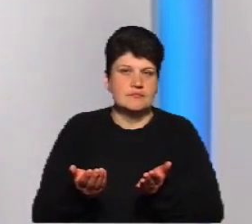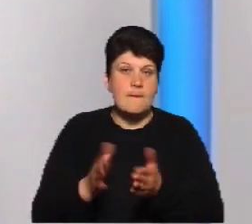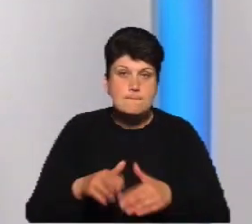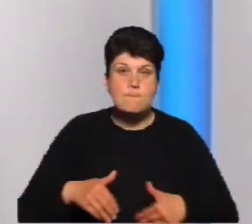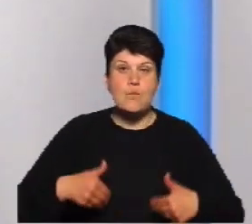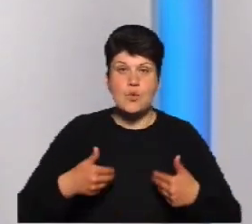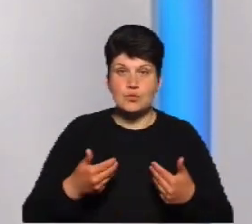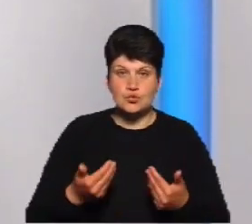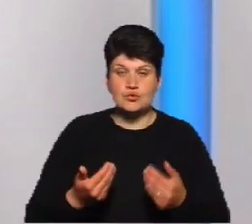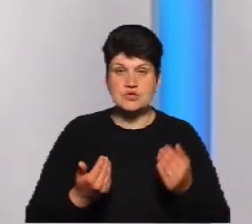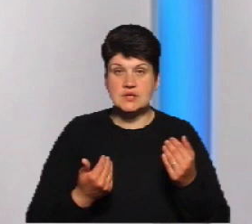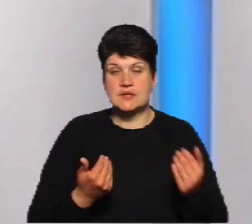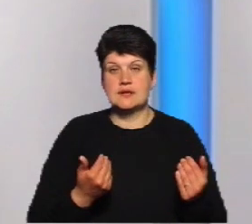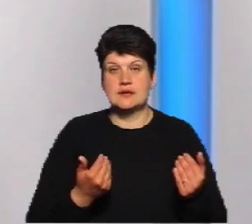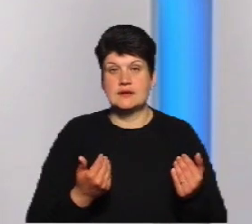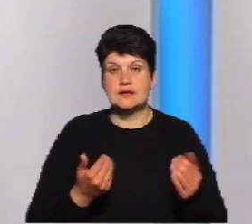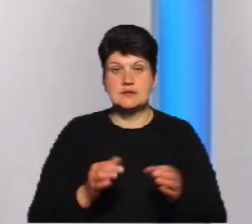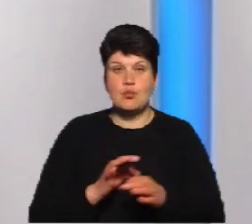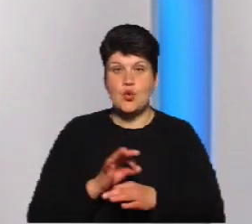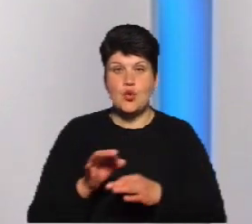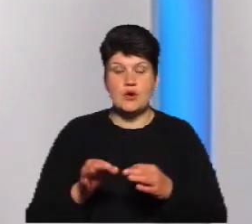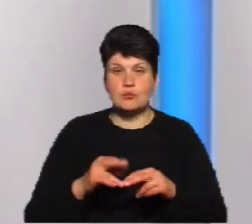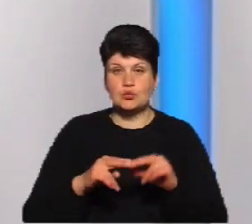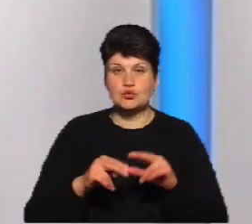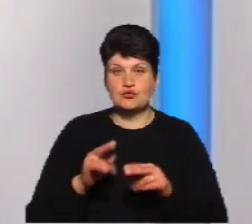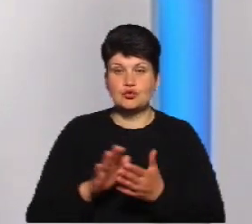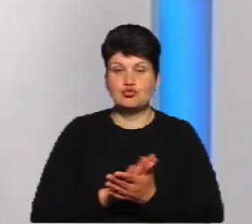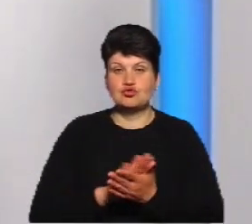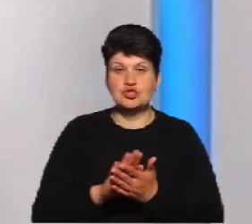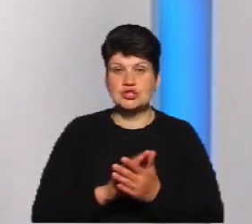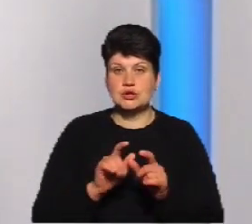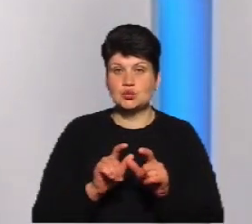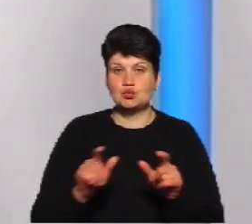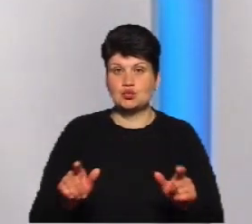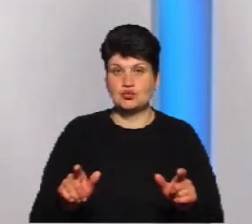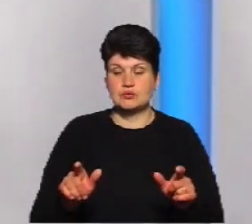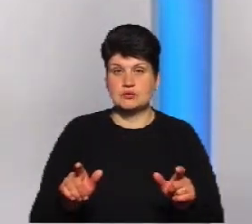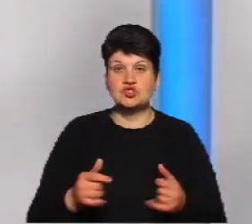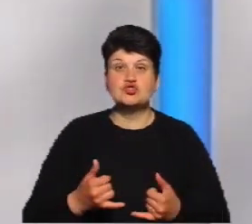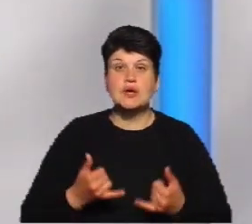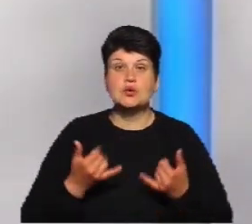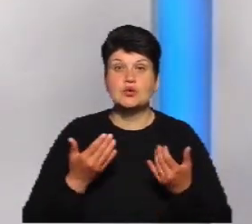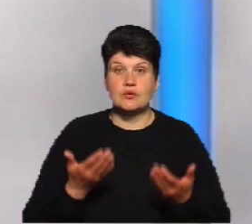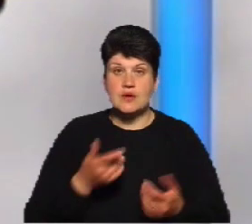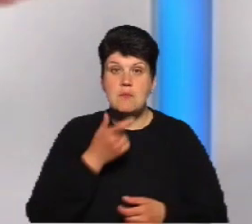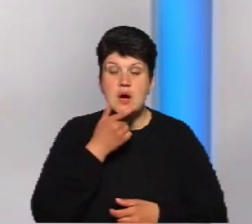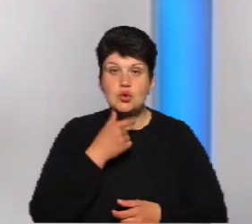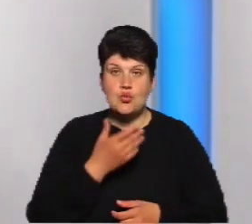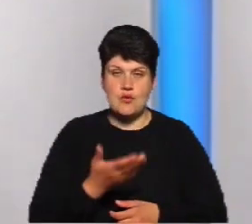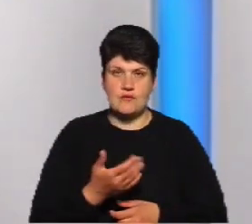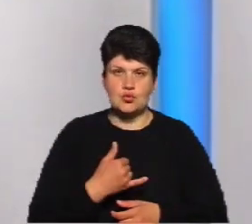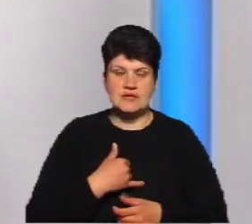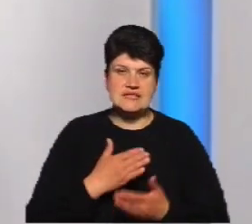пропонують їй спроєктувати, побудувати очисні споруди. Так, шановні панове, в нас і величезний